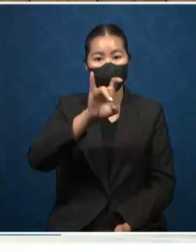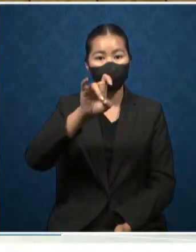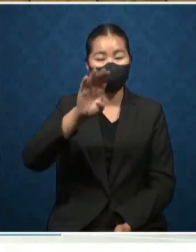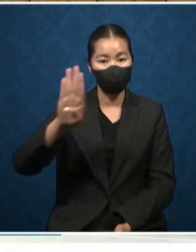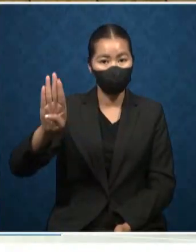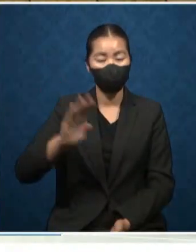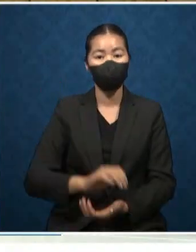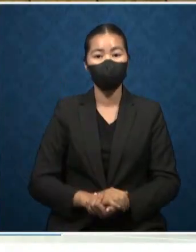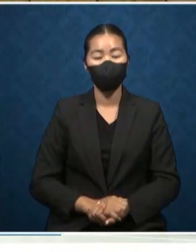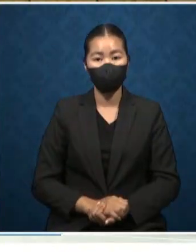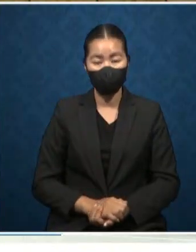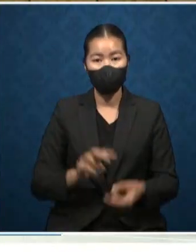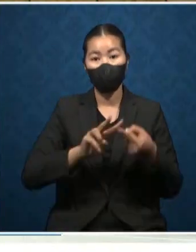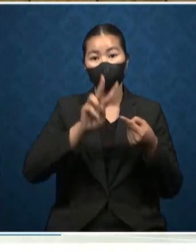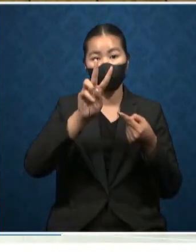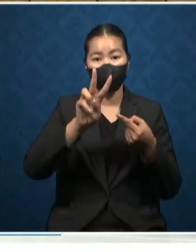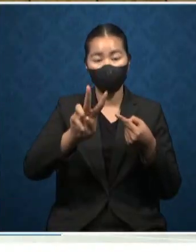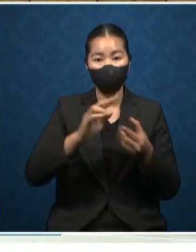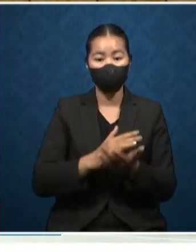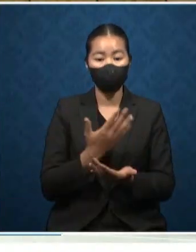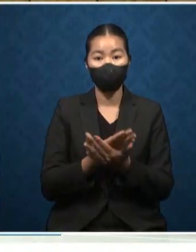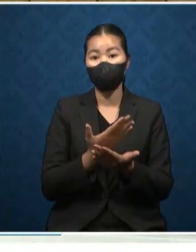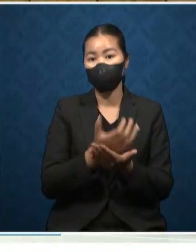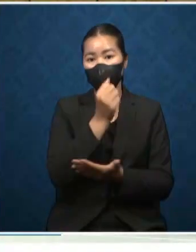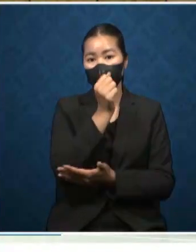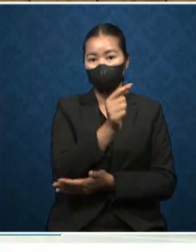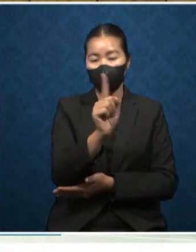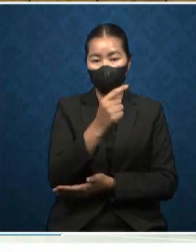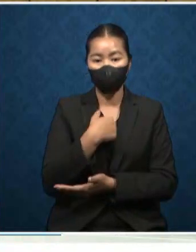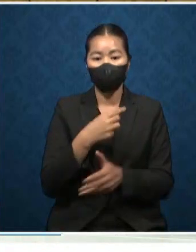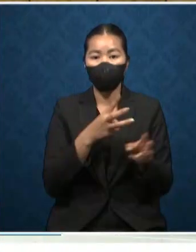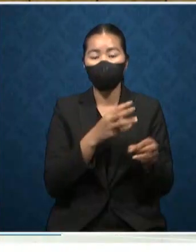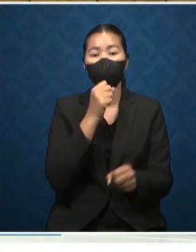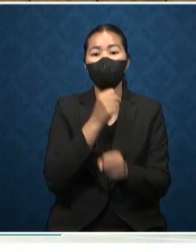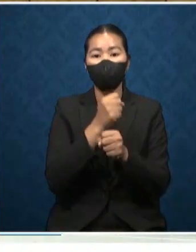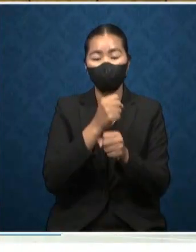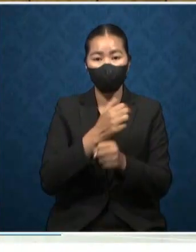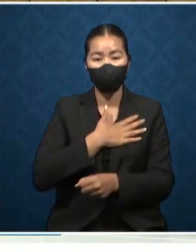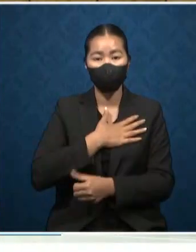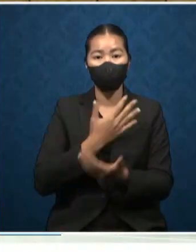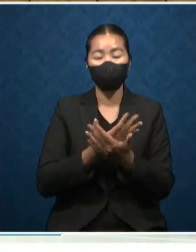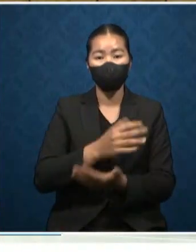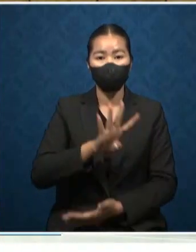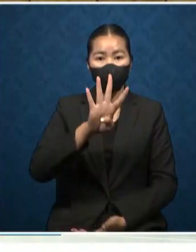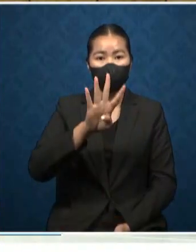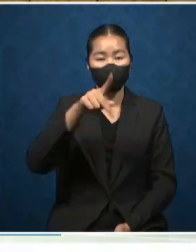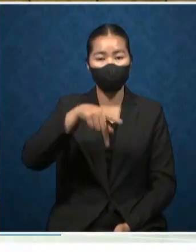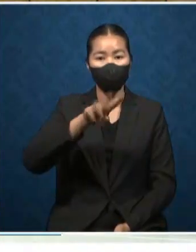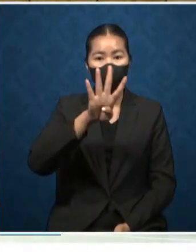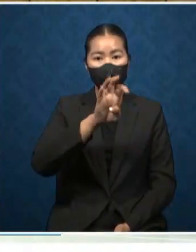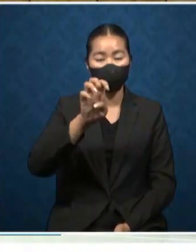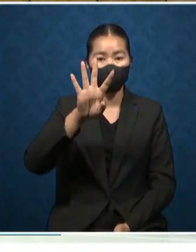ร้อยบาทถ้วน2ค่าใช้จ่ายดำเนินงานจำนวน4,439